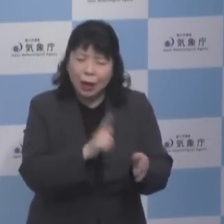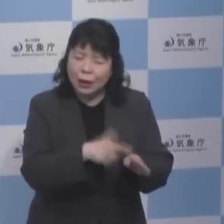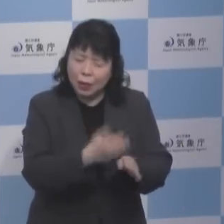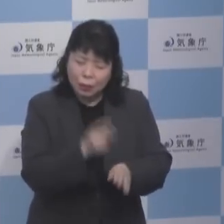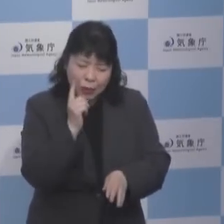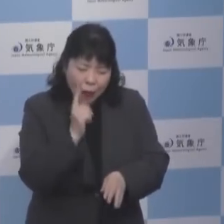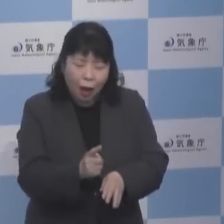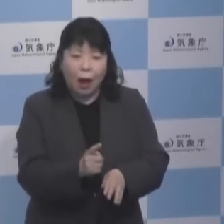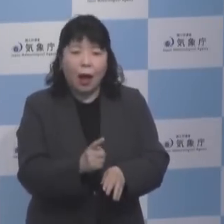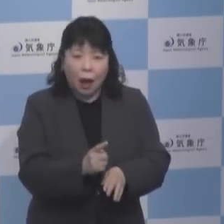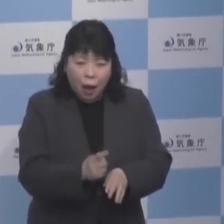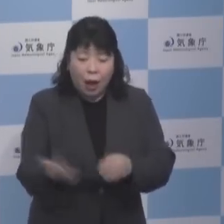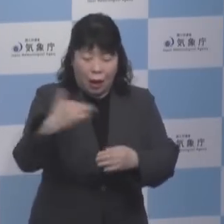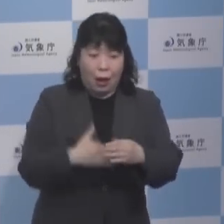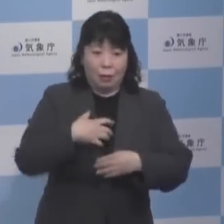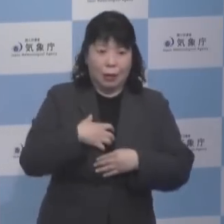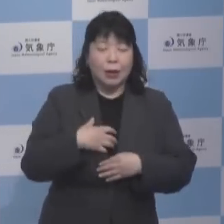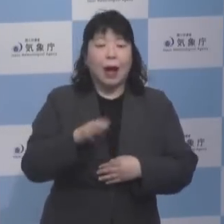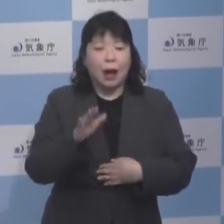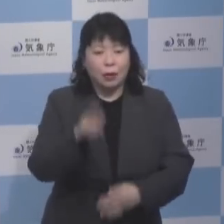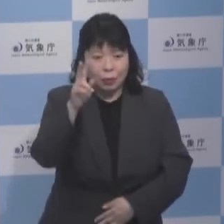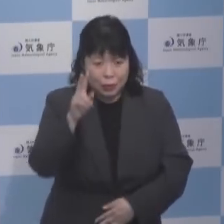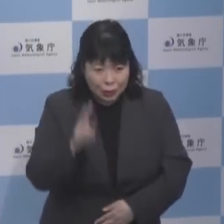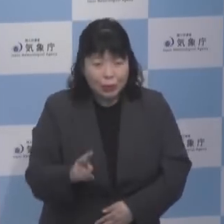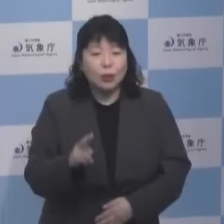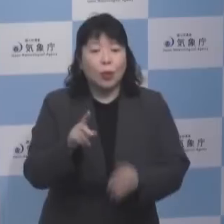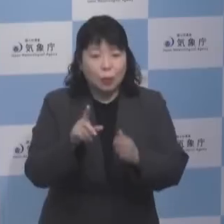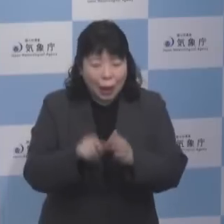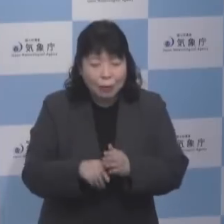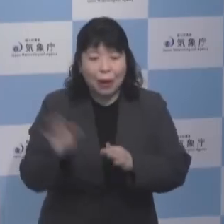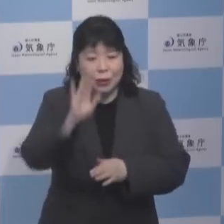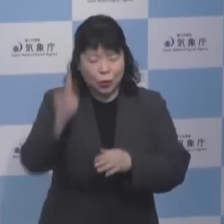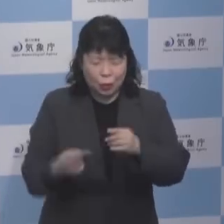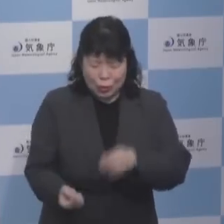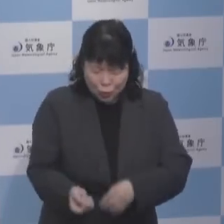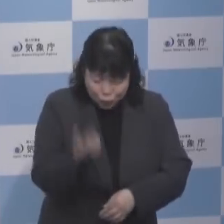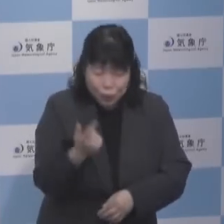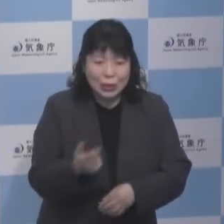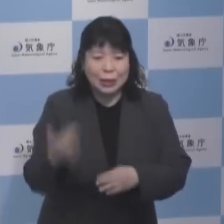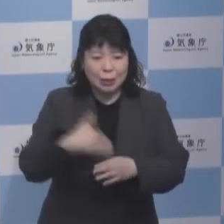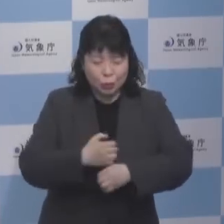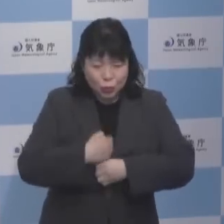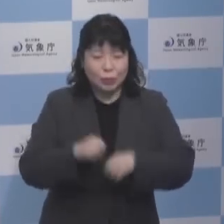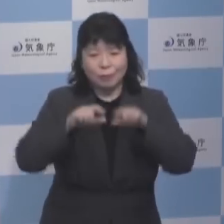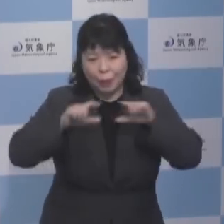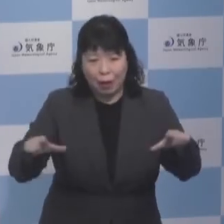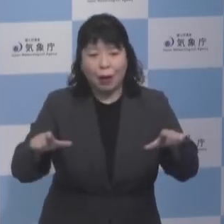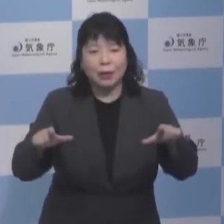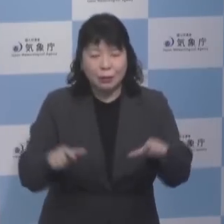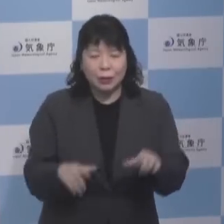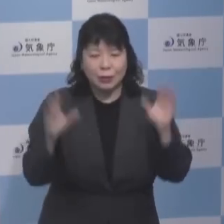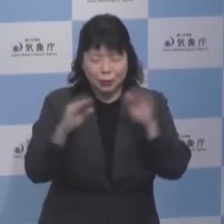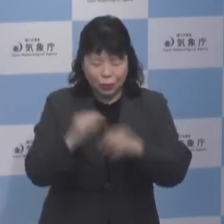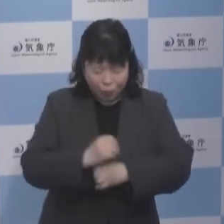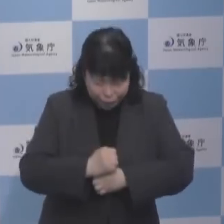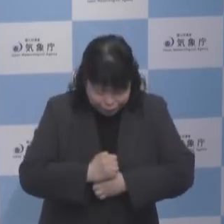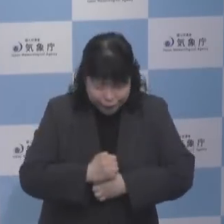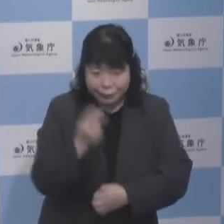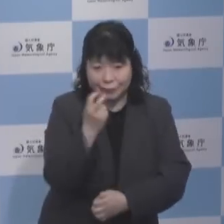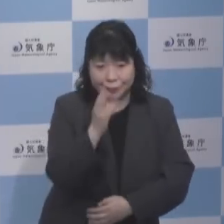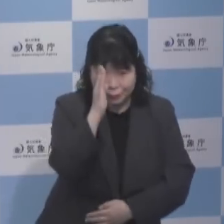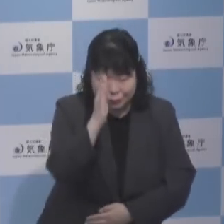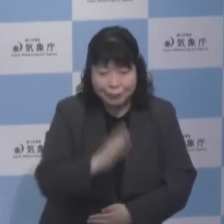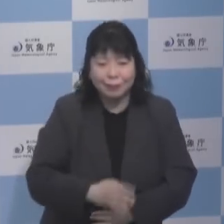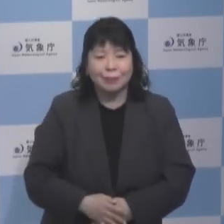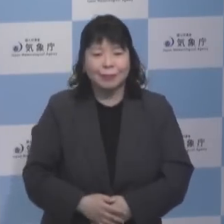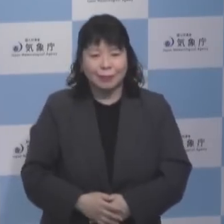には津波警報注意報を速やかに発表しますので、そういった情報に注意していただければと思います。 わかりました。ちょっと重ね